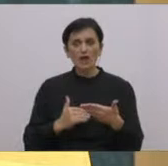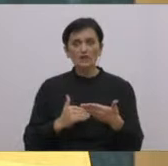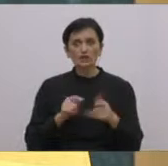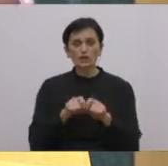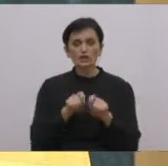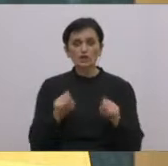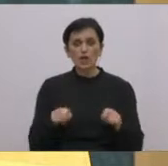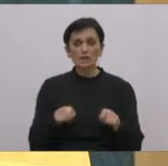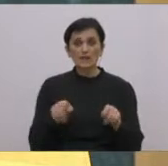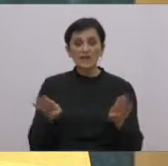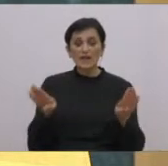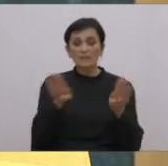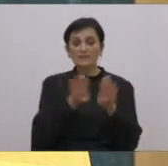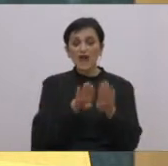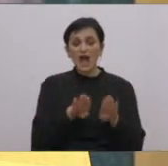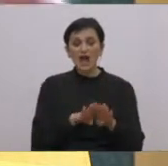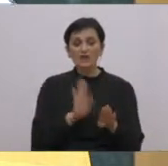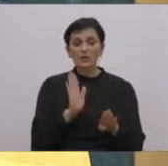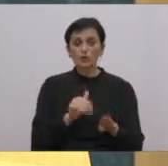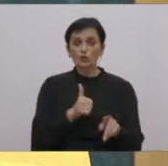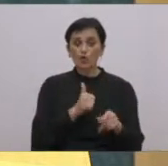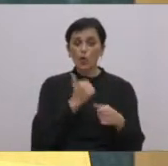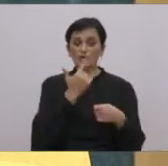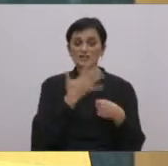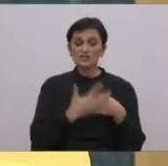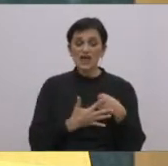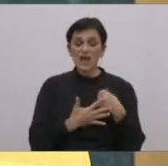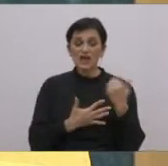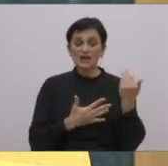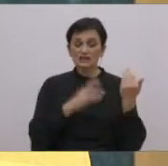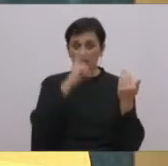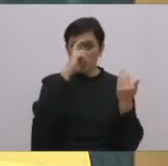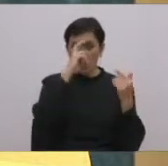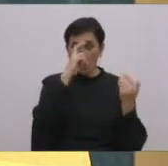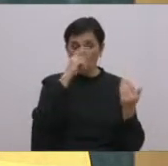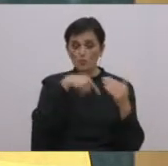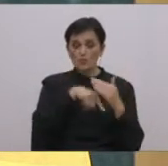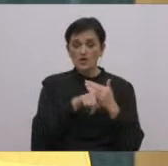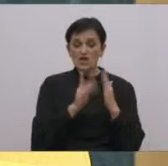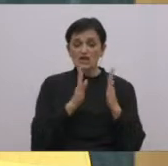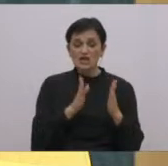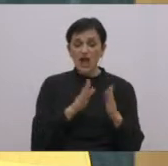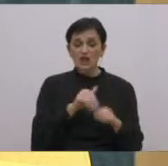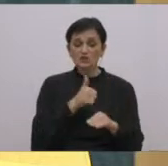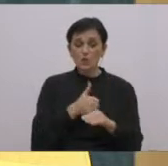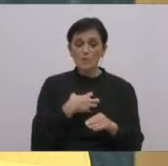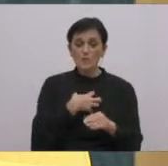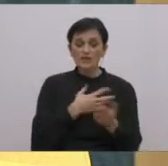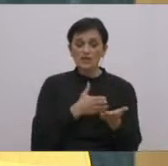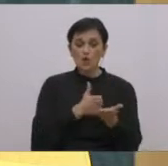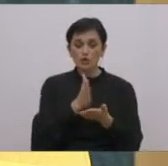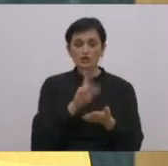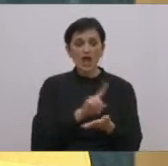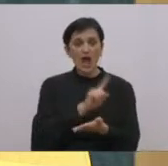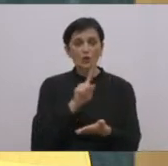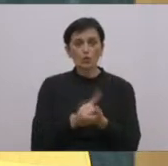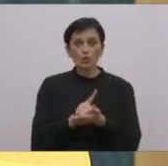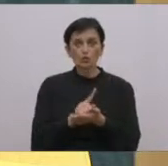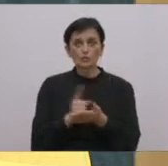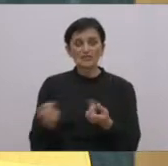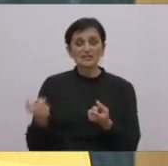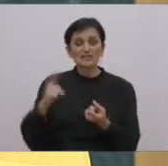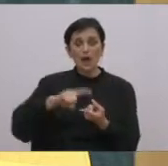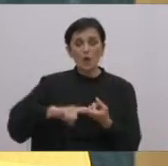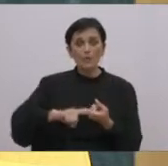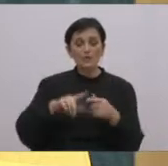შექმნას, რომელიც თანხმედრაში იქნება როგორც ცენტრალურ ხელისუფლების მიერ განსაზღვრულ პრიორიტეტებთან, ასევე აუცილებლად დაეფუძნება